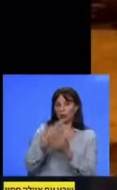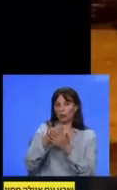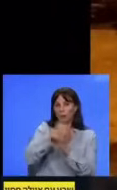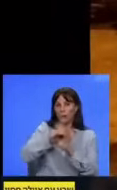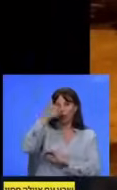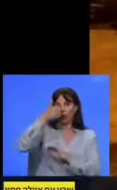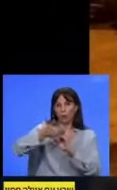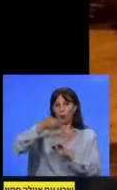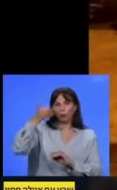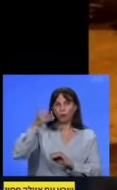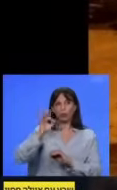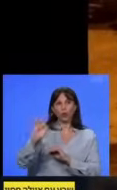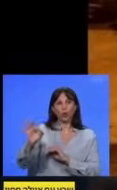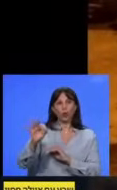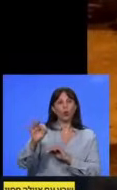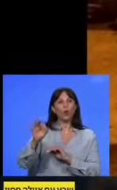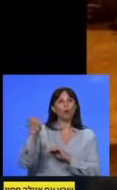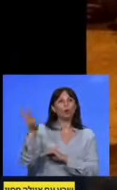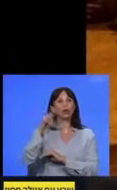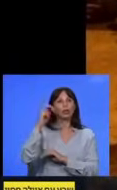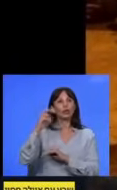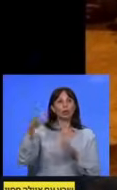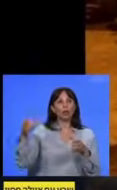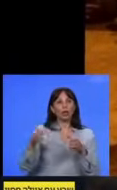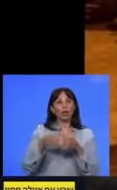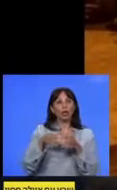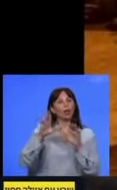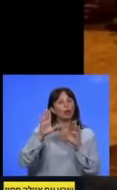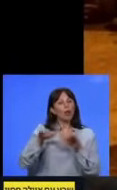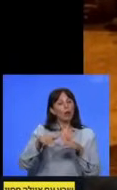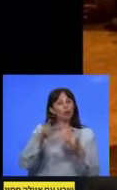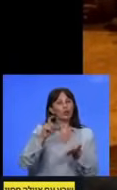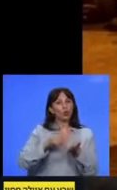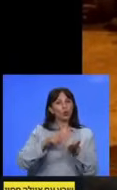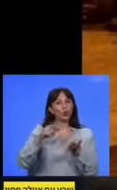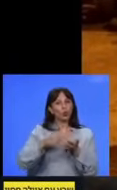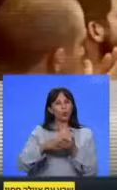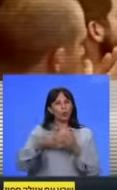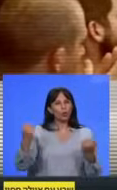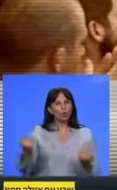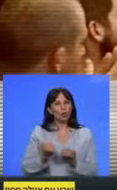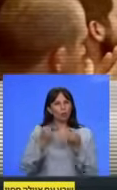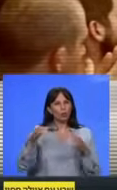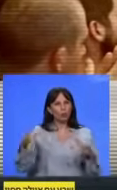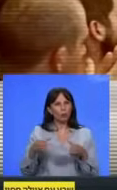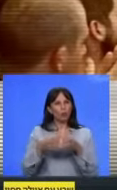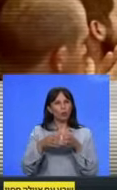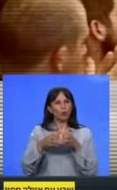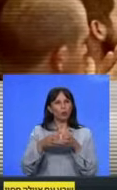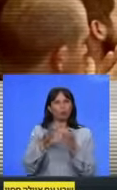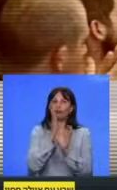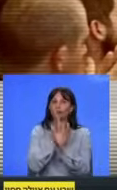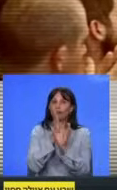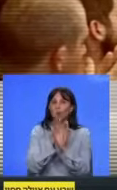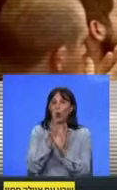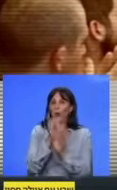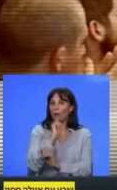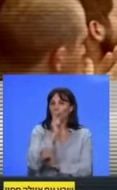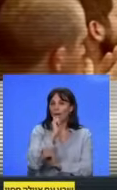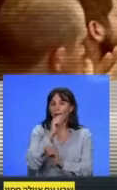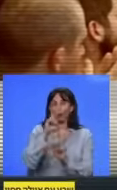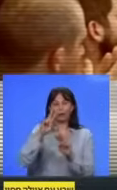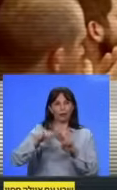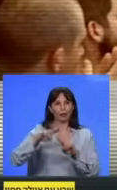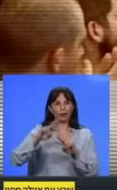הקודמים, ולפני כן התגייס ליחידה גם כן שדורשת גיבוש, במסגרת הגיבוש הזה פסיכולוג מראיין אותך. אחר כך בהמשך הוא